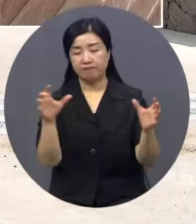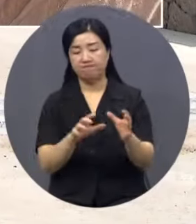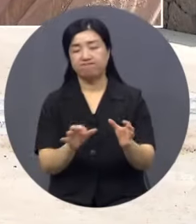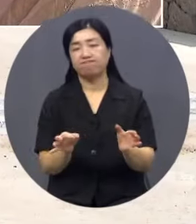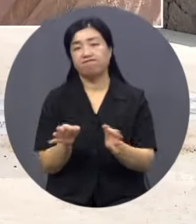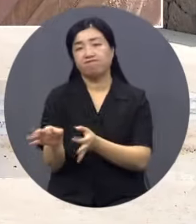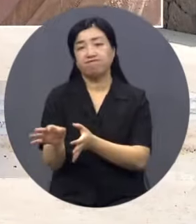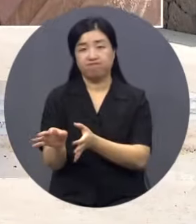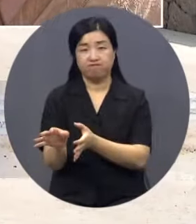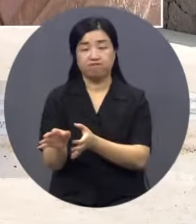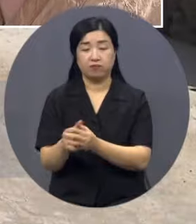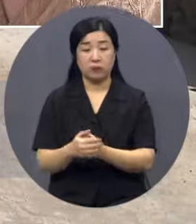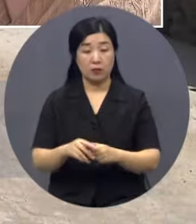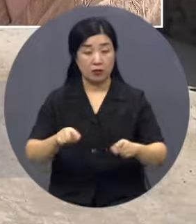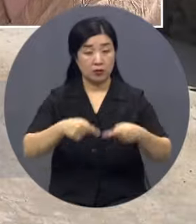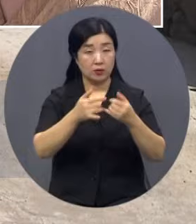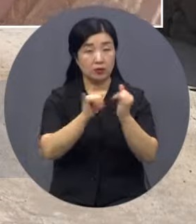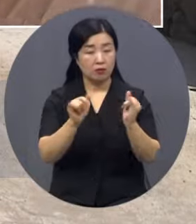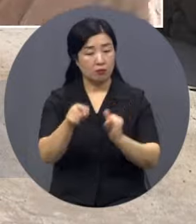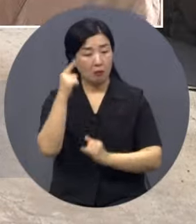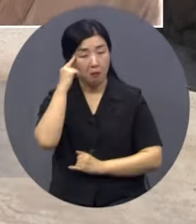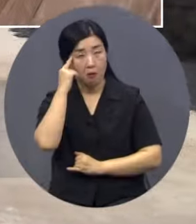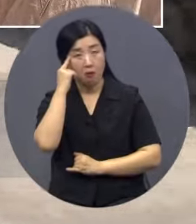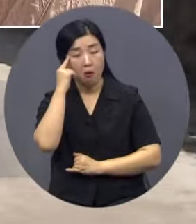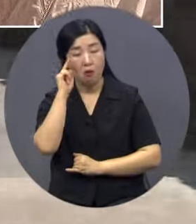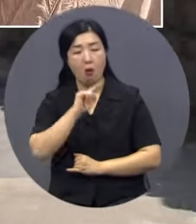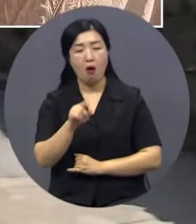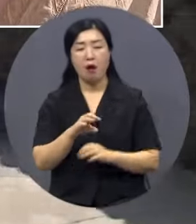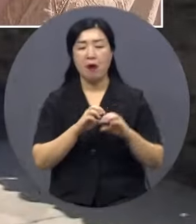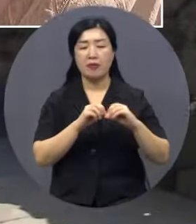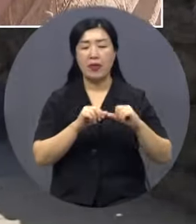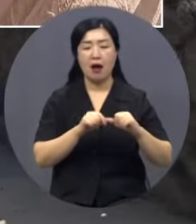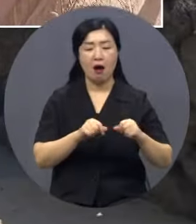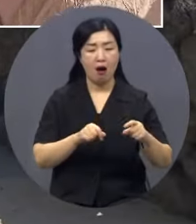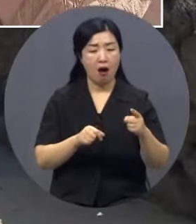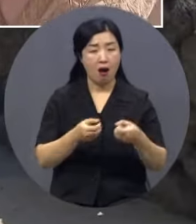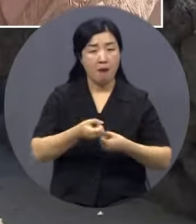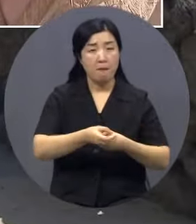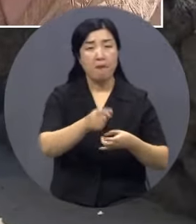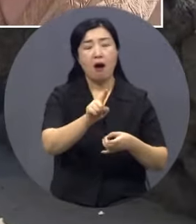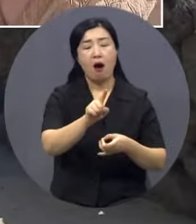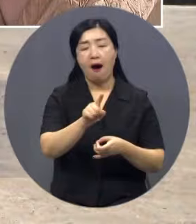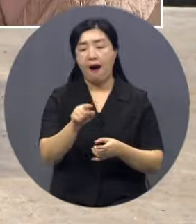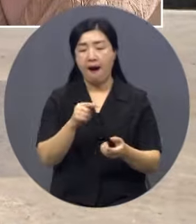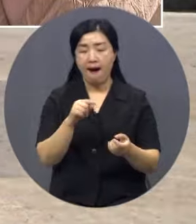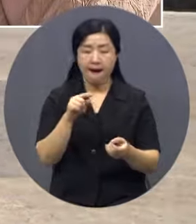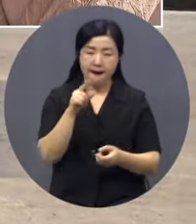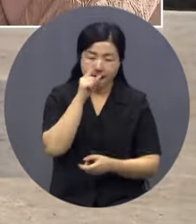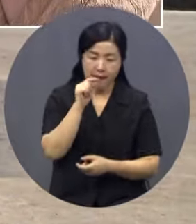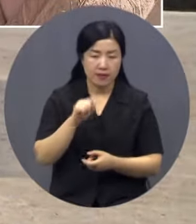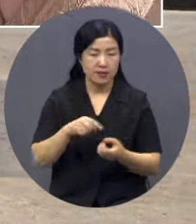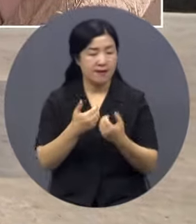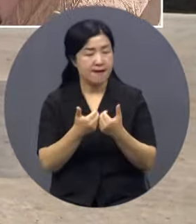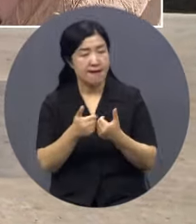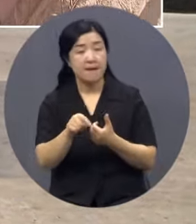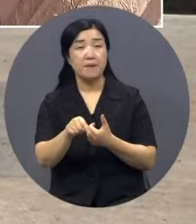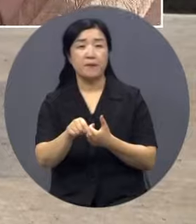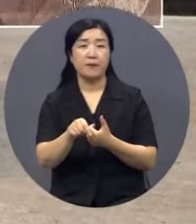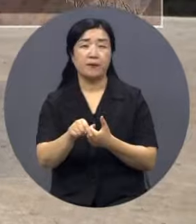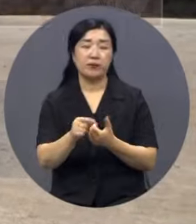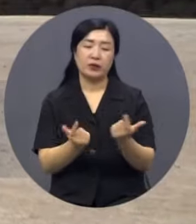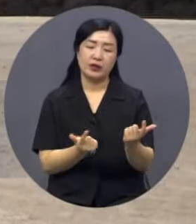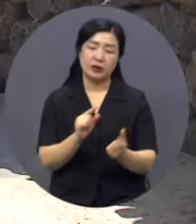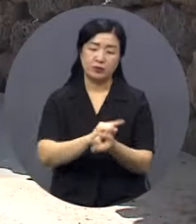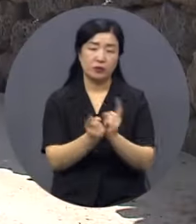이제 참여하신 분들이 막상 하려니까 땅한 평이 들어가고 나는데 예민했습니다. 예민했어. 그거를